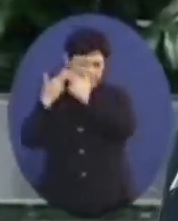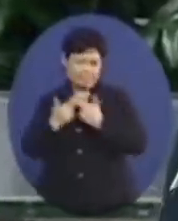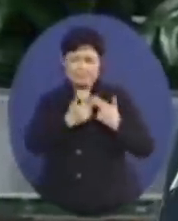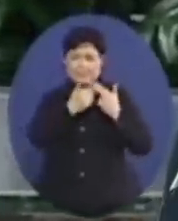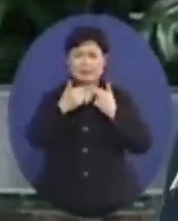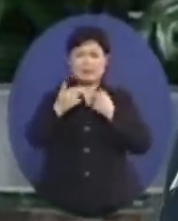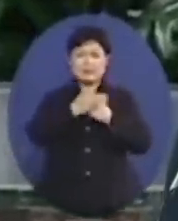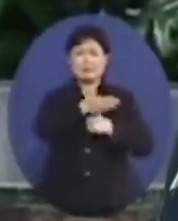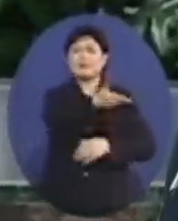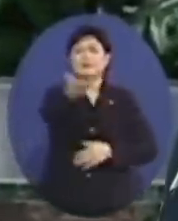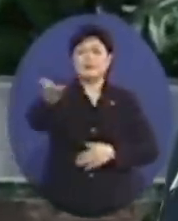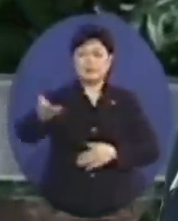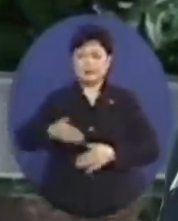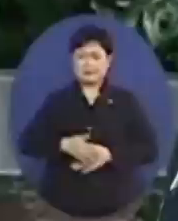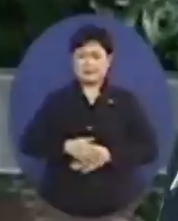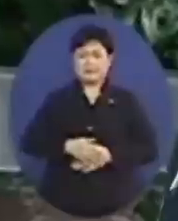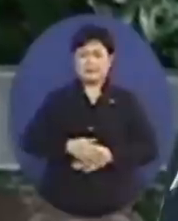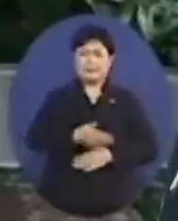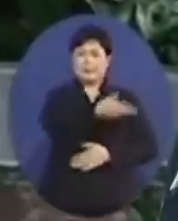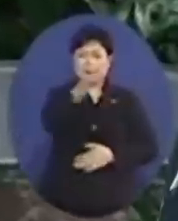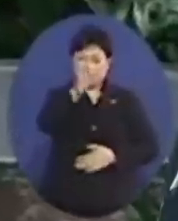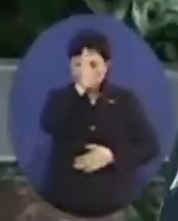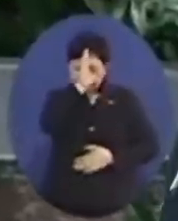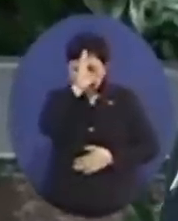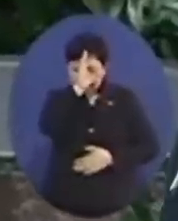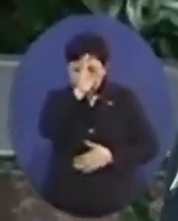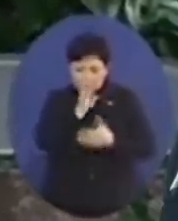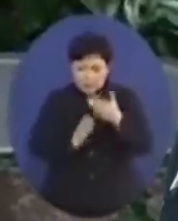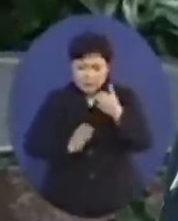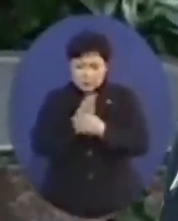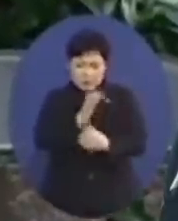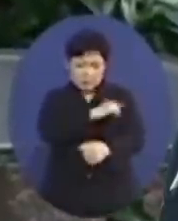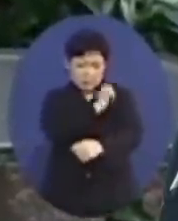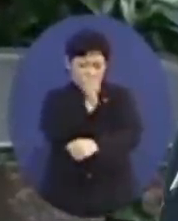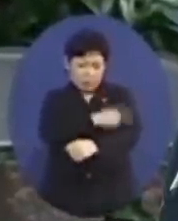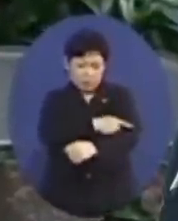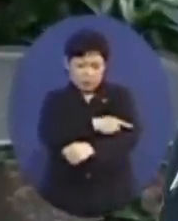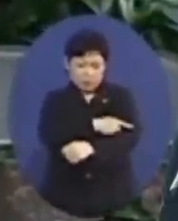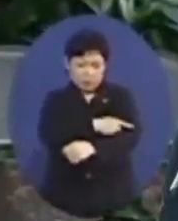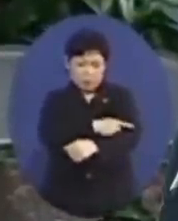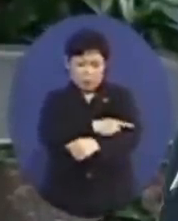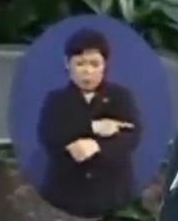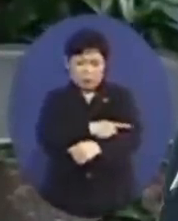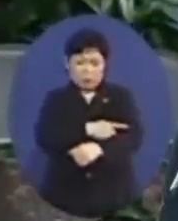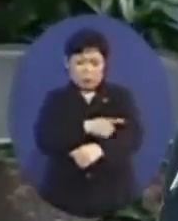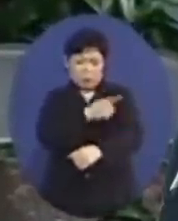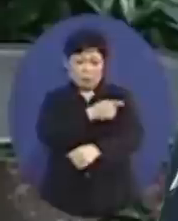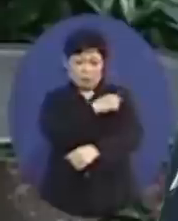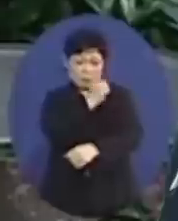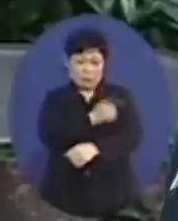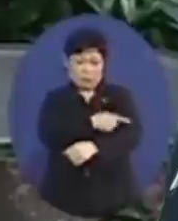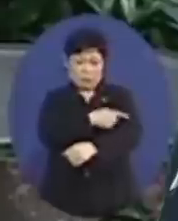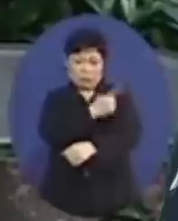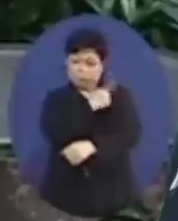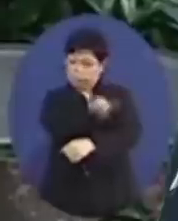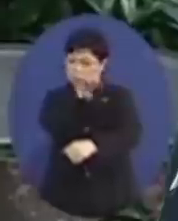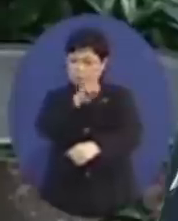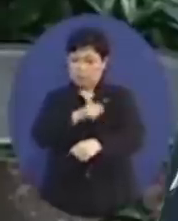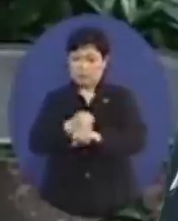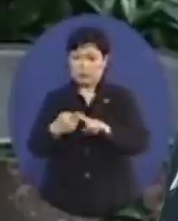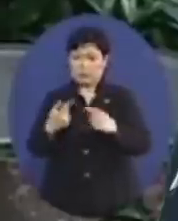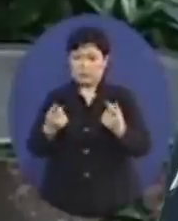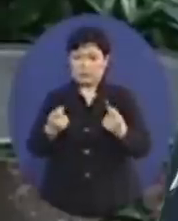그러므로 여러분은 병든 들어있을 권리가 없습니다. 여러분 때문에 예수님이 채찍에